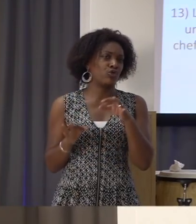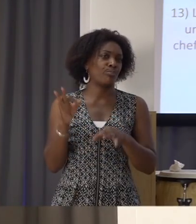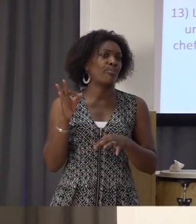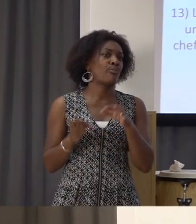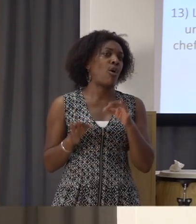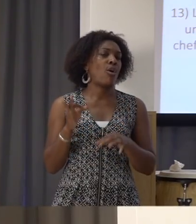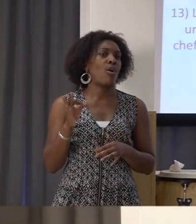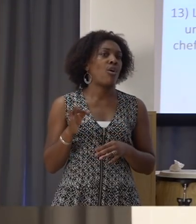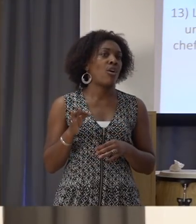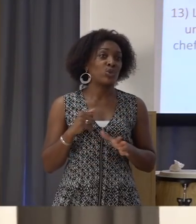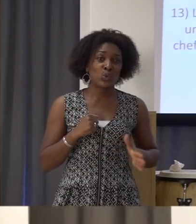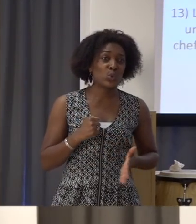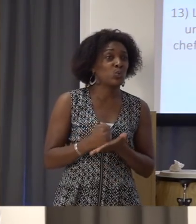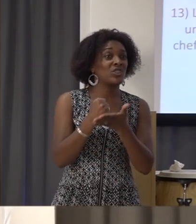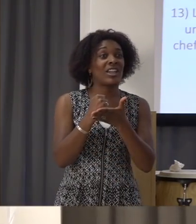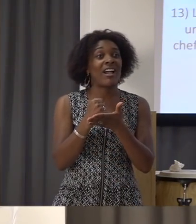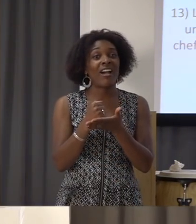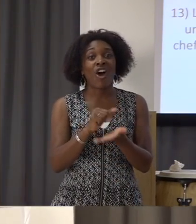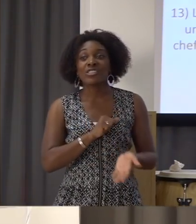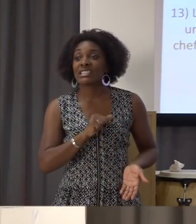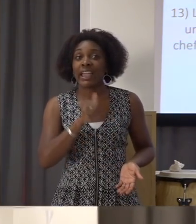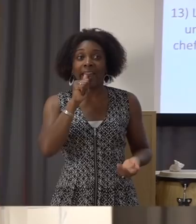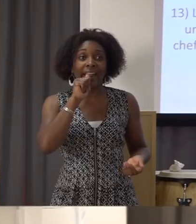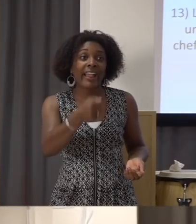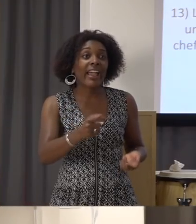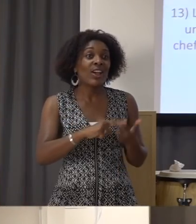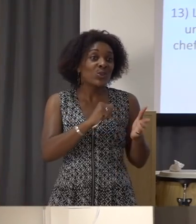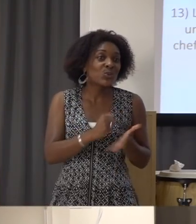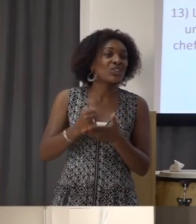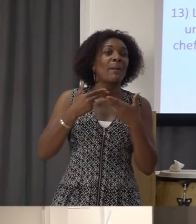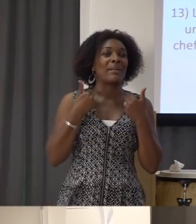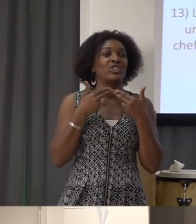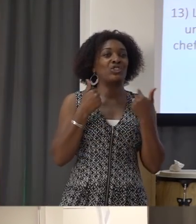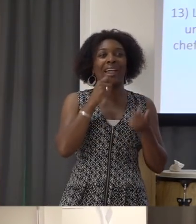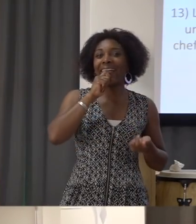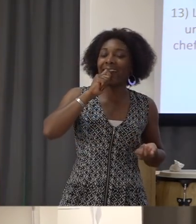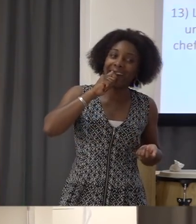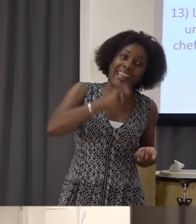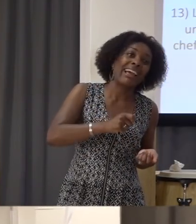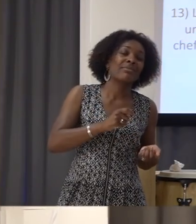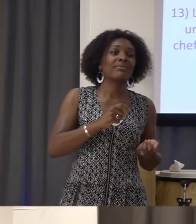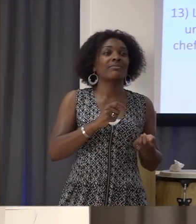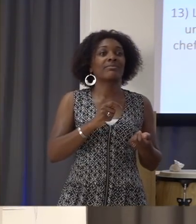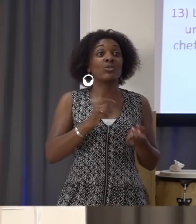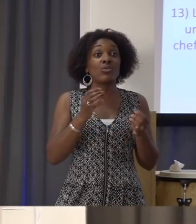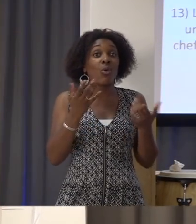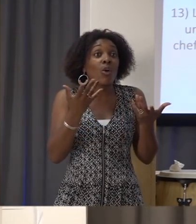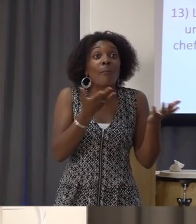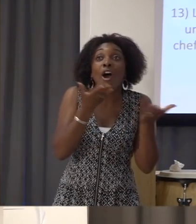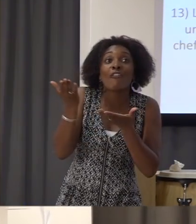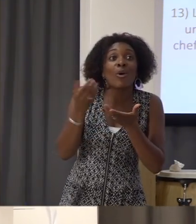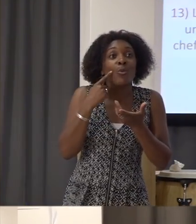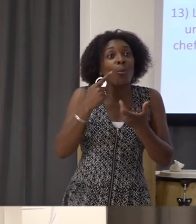Ils ne vont pas soutenir les anciens, ils ne vont pas soutenir le pasteur pour apporter l'œuvre de